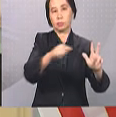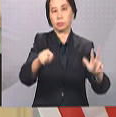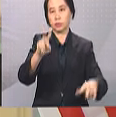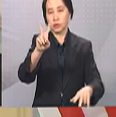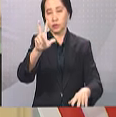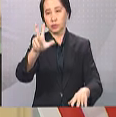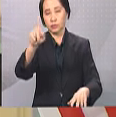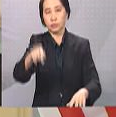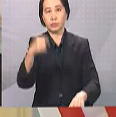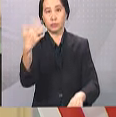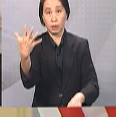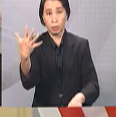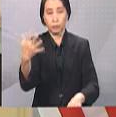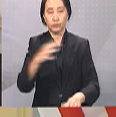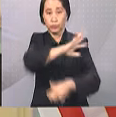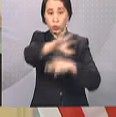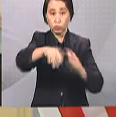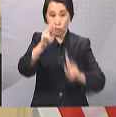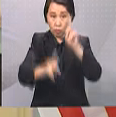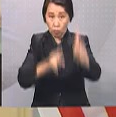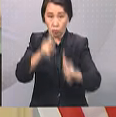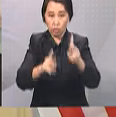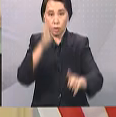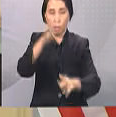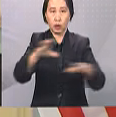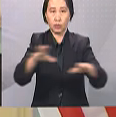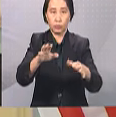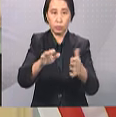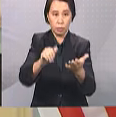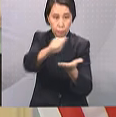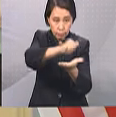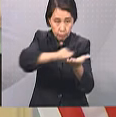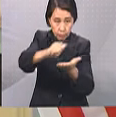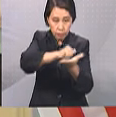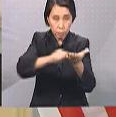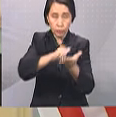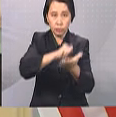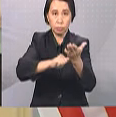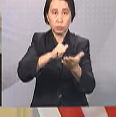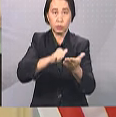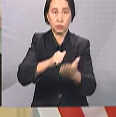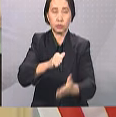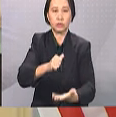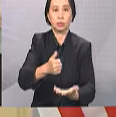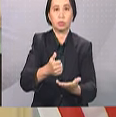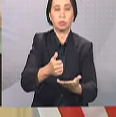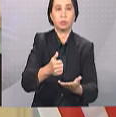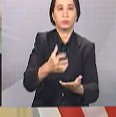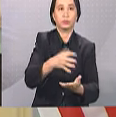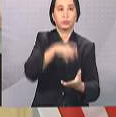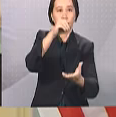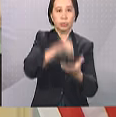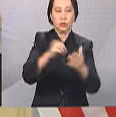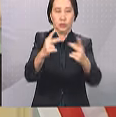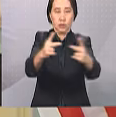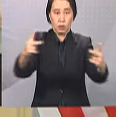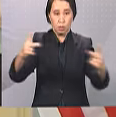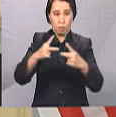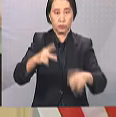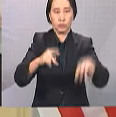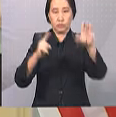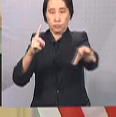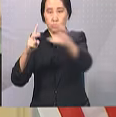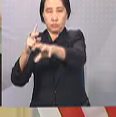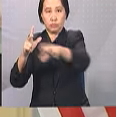semua penduduk akan dibuat saringan swab test dan sebagainya di kawasan tersebut